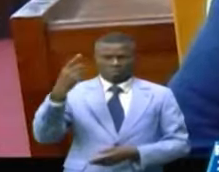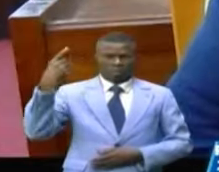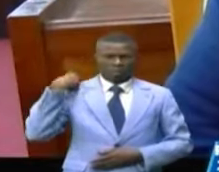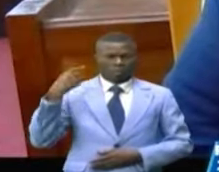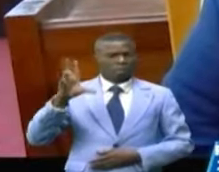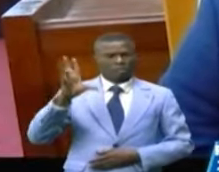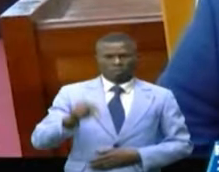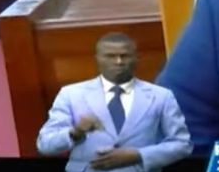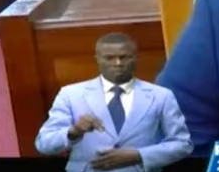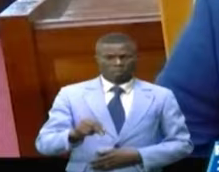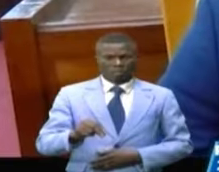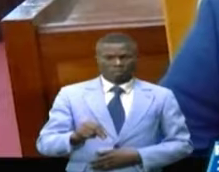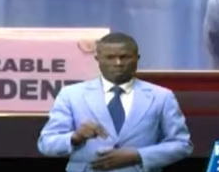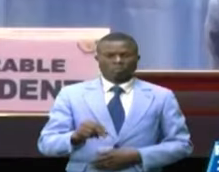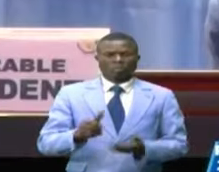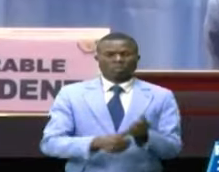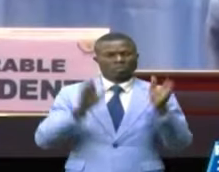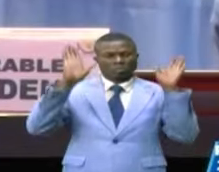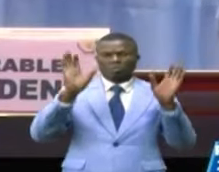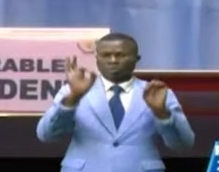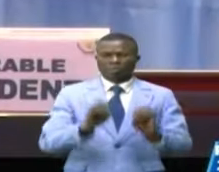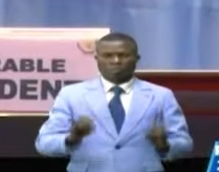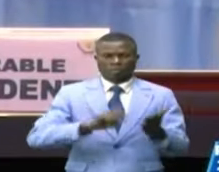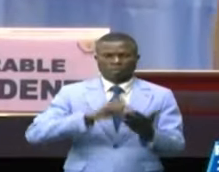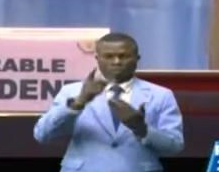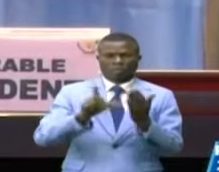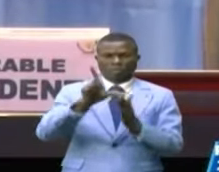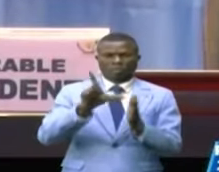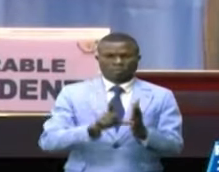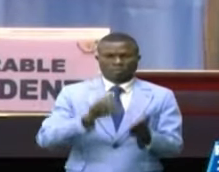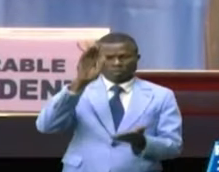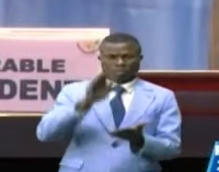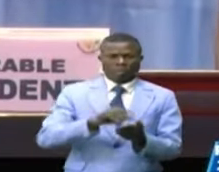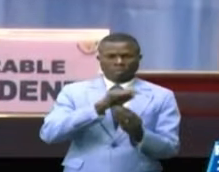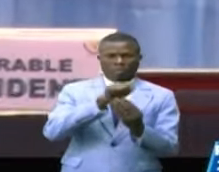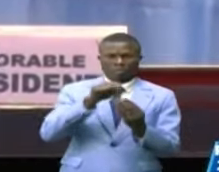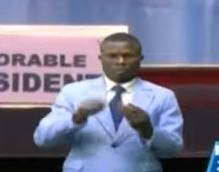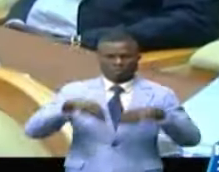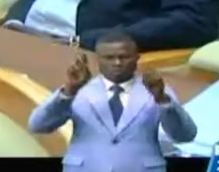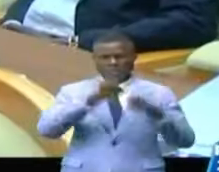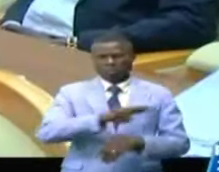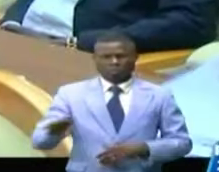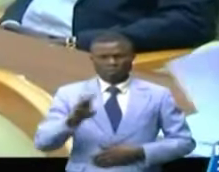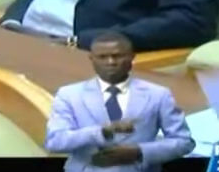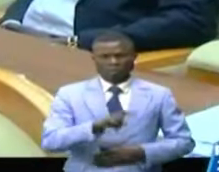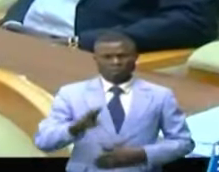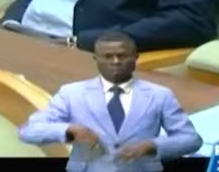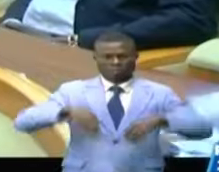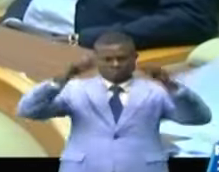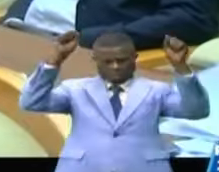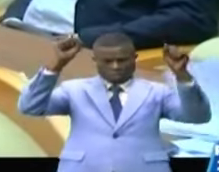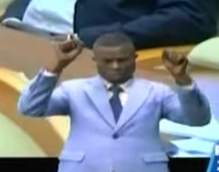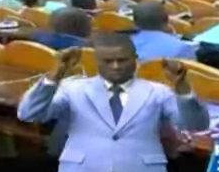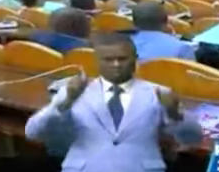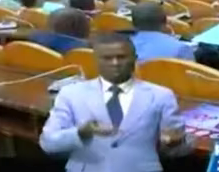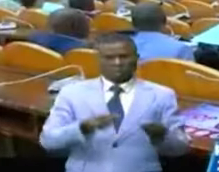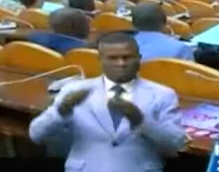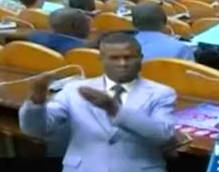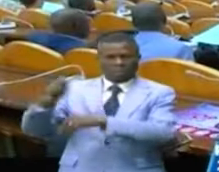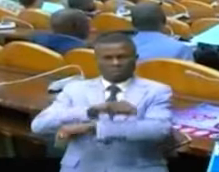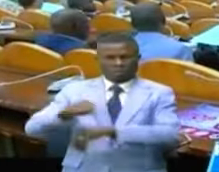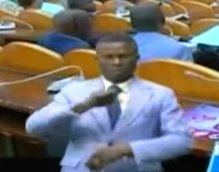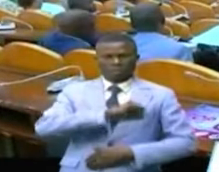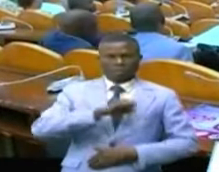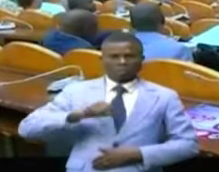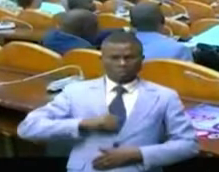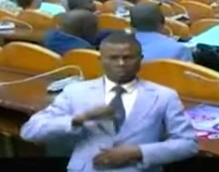voté non, aucune abstention. Le projet de loi portant reddition des comptes exercice 2022 a été adopté et transmis au Sénat